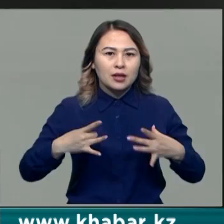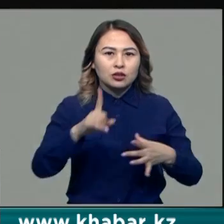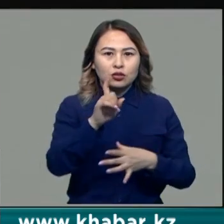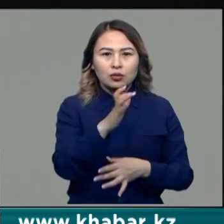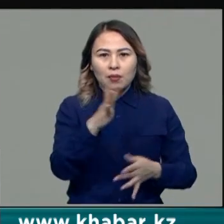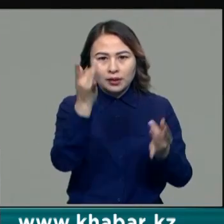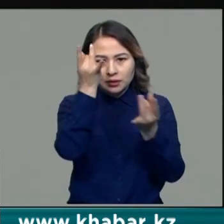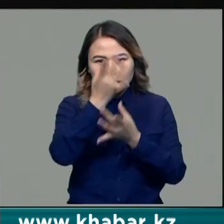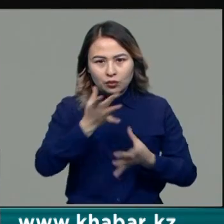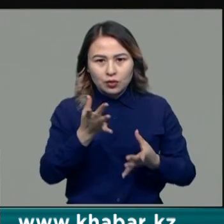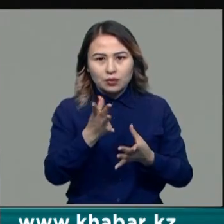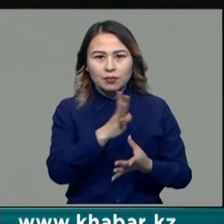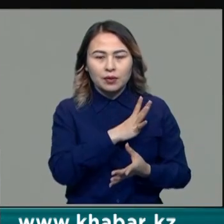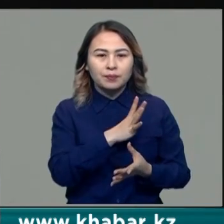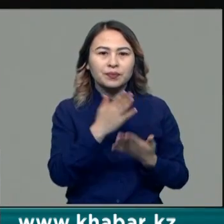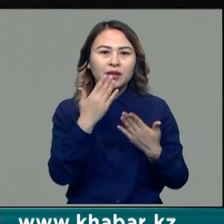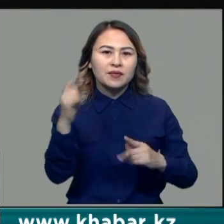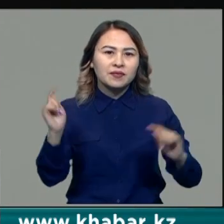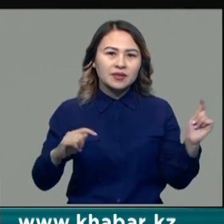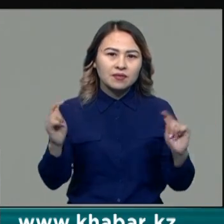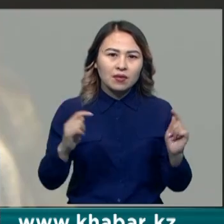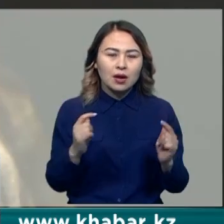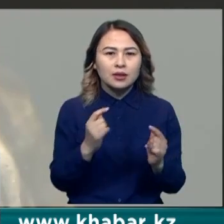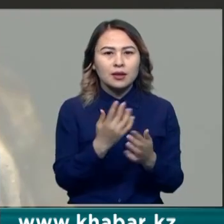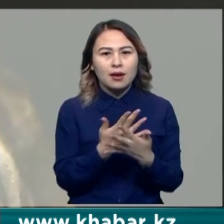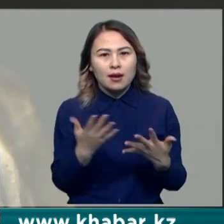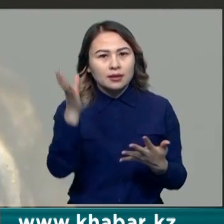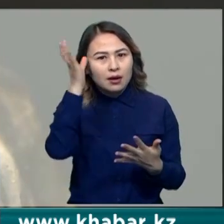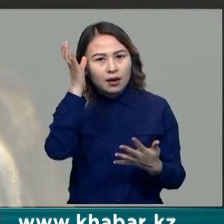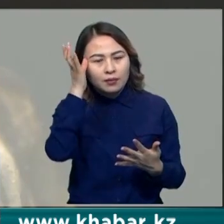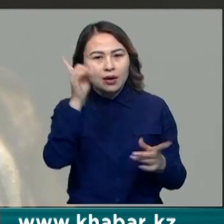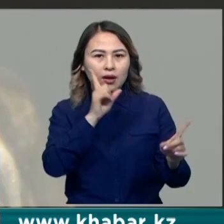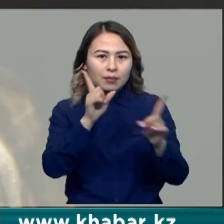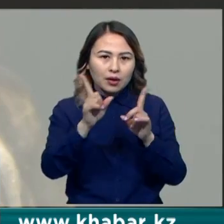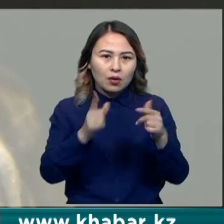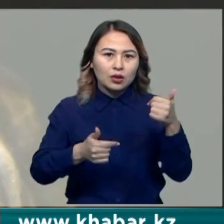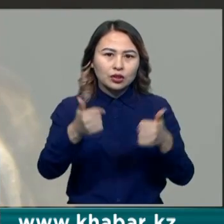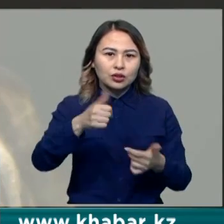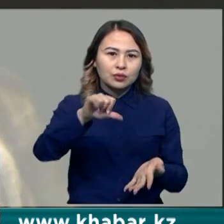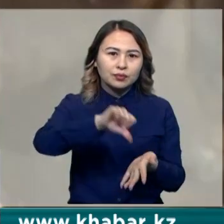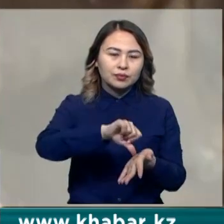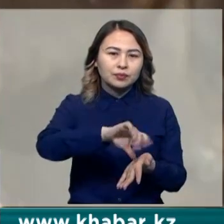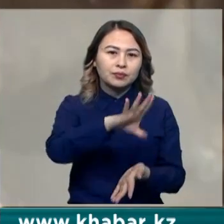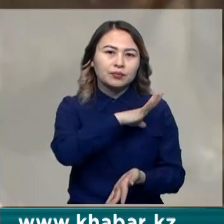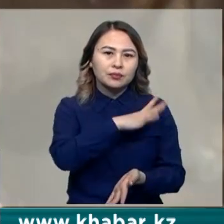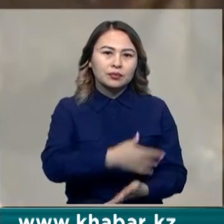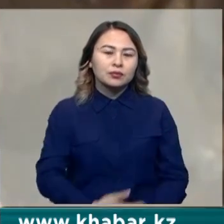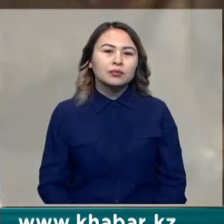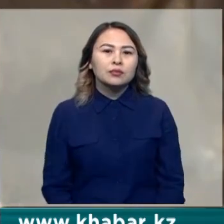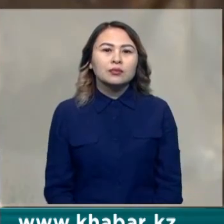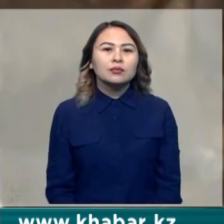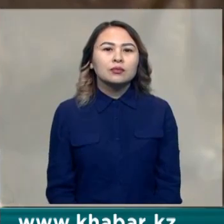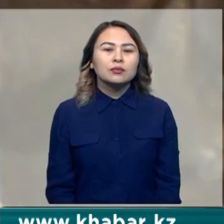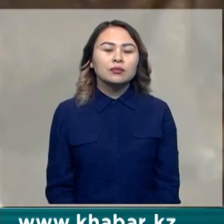100 шақты мәдени шара ұйымдастырылады. Олардың дені түрлі фестивальдар мен ғылыми конференциялар, байқаулар мен